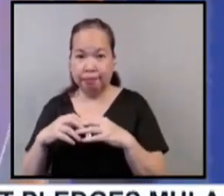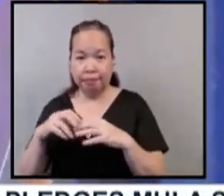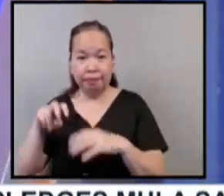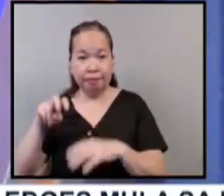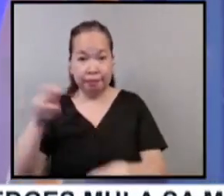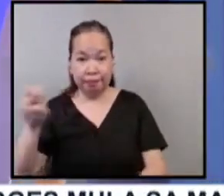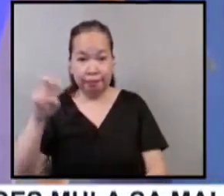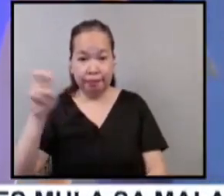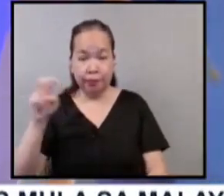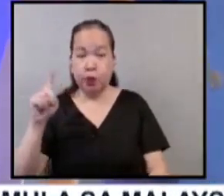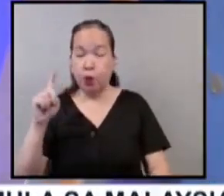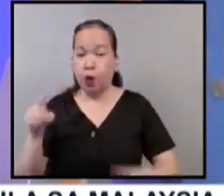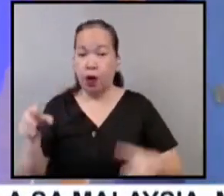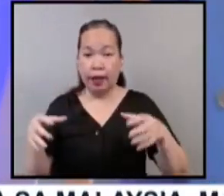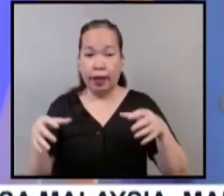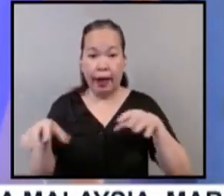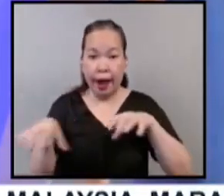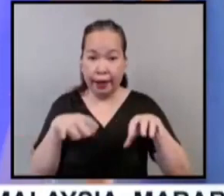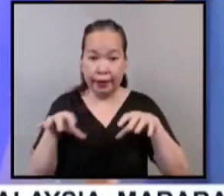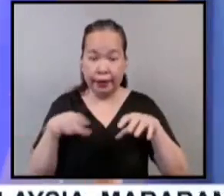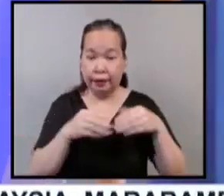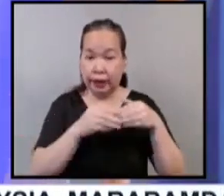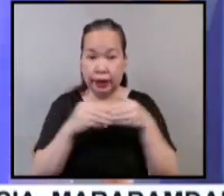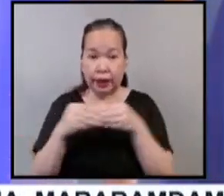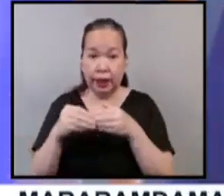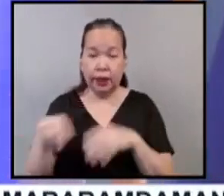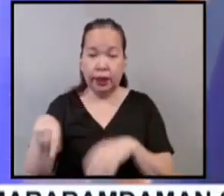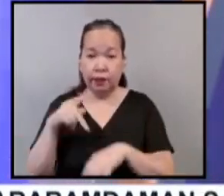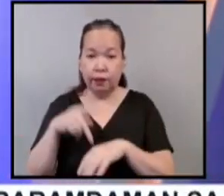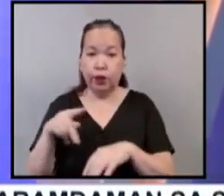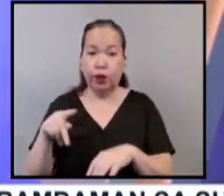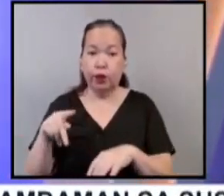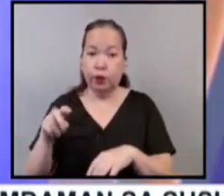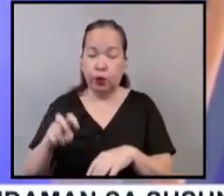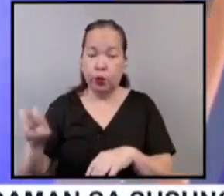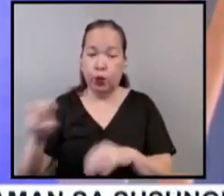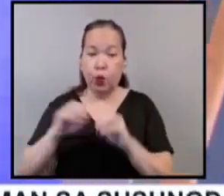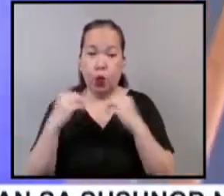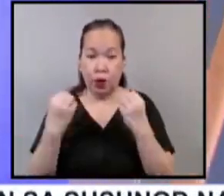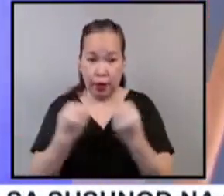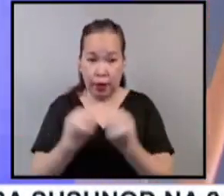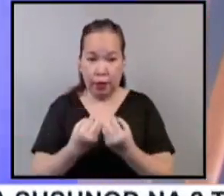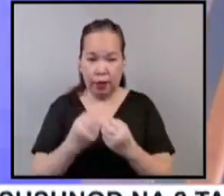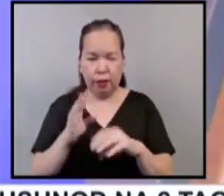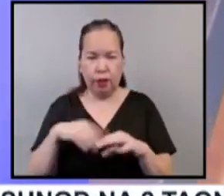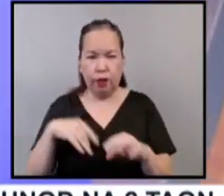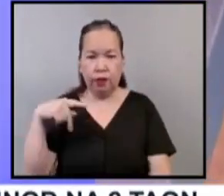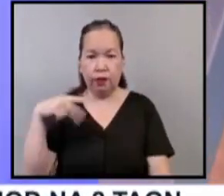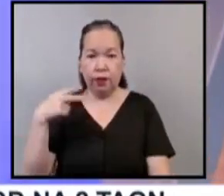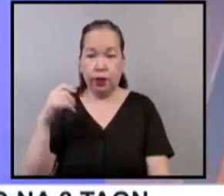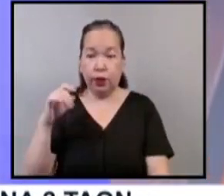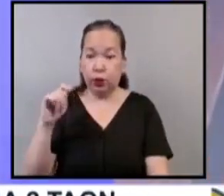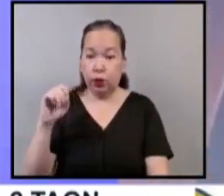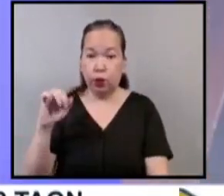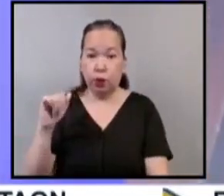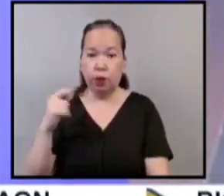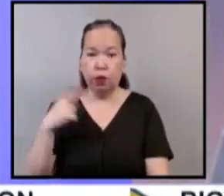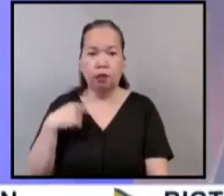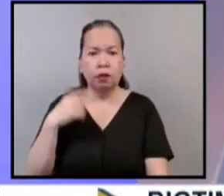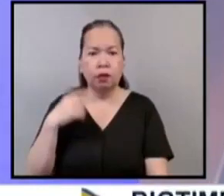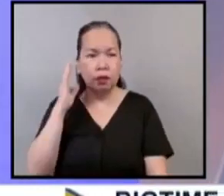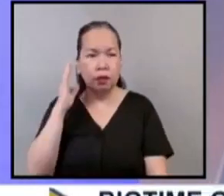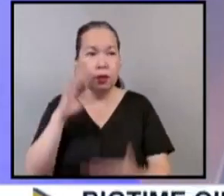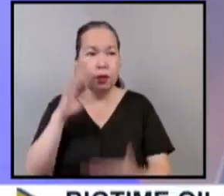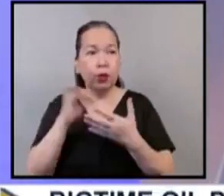Tour Operators Association o yung tinatawag na PhilTOA, at upang ating malaman kung ano-ano ang mga dapat nating asahan sa napipintong